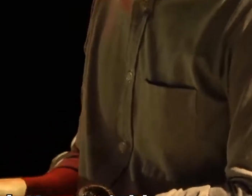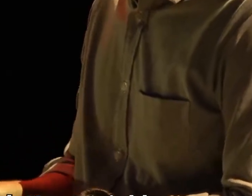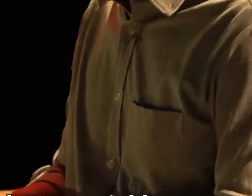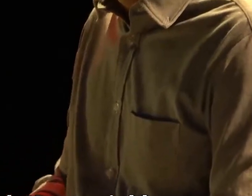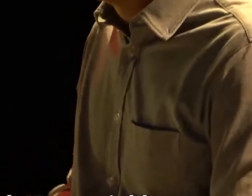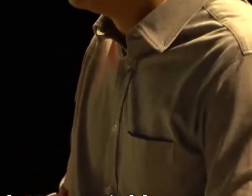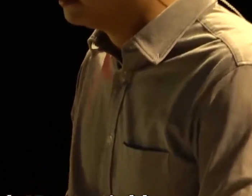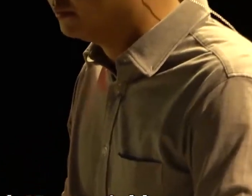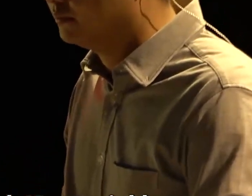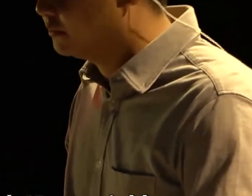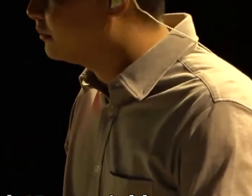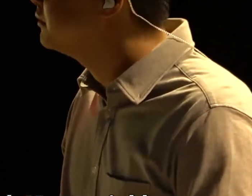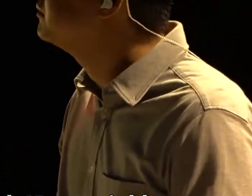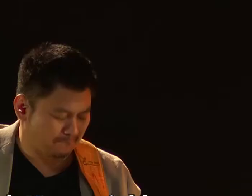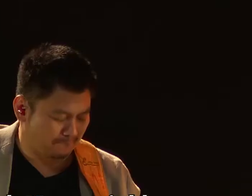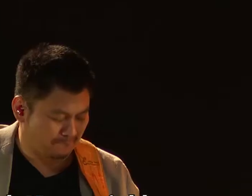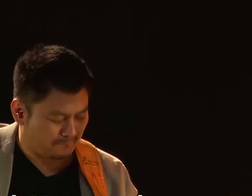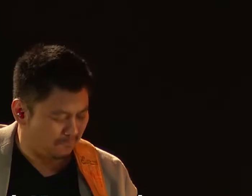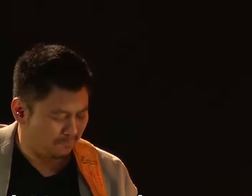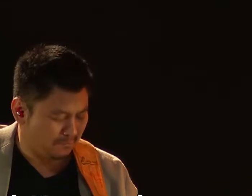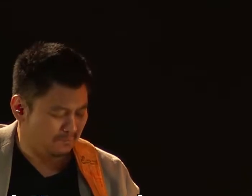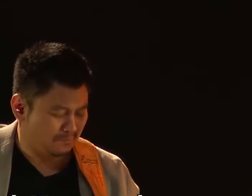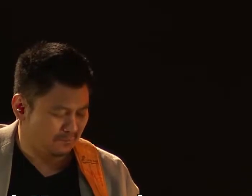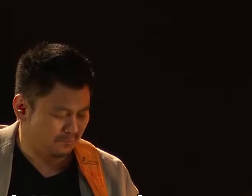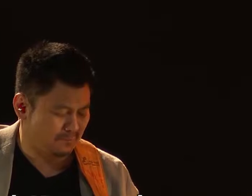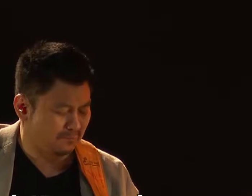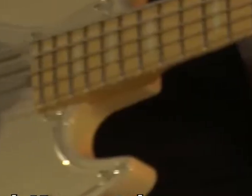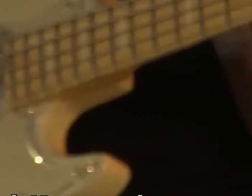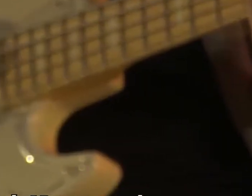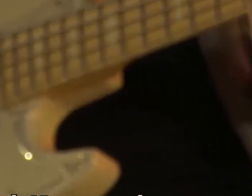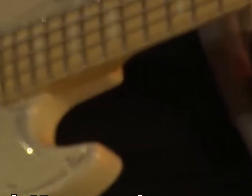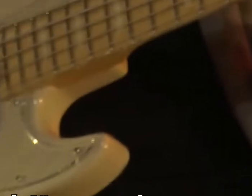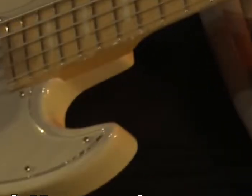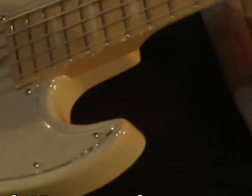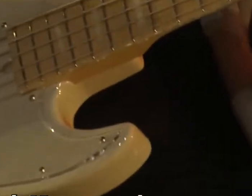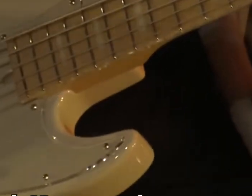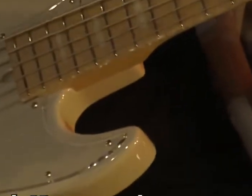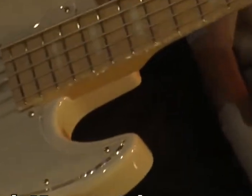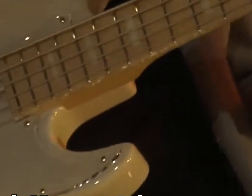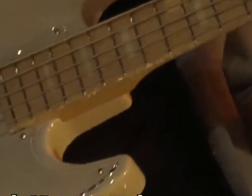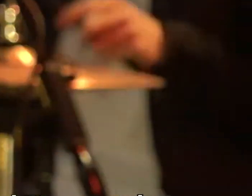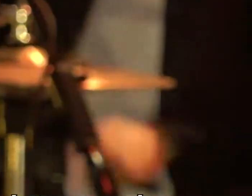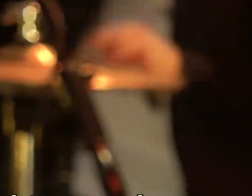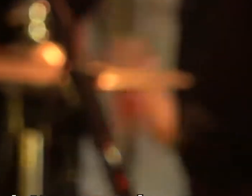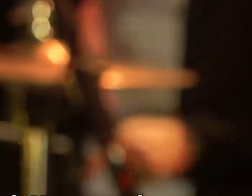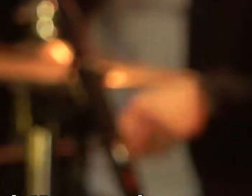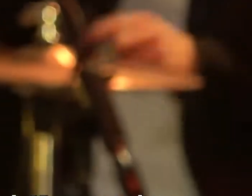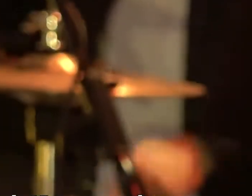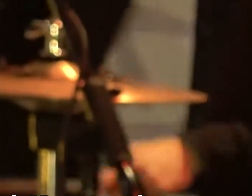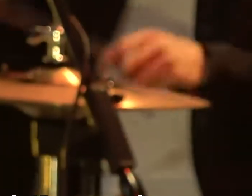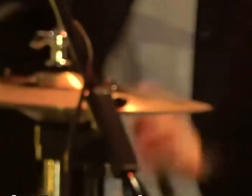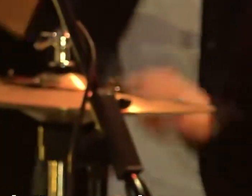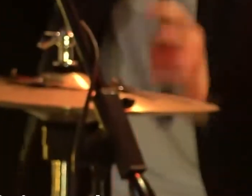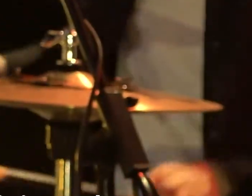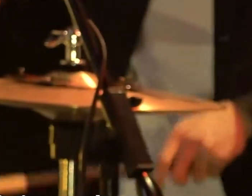setia yang telah Kau tunjukkan. Besar kasih setia yang telah Kau